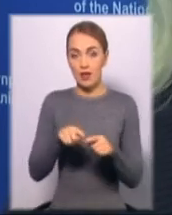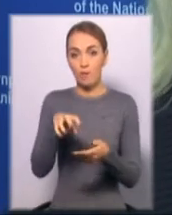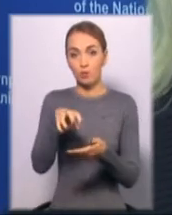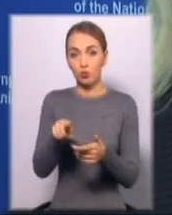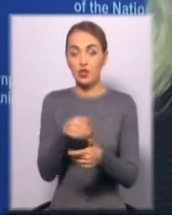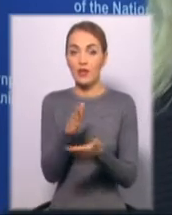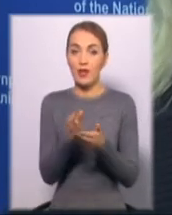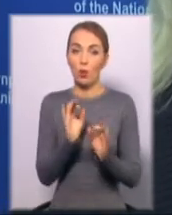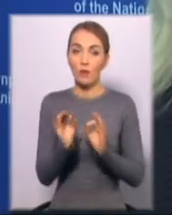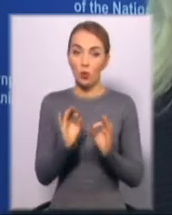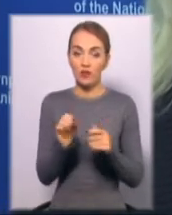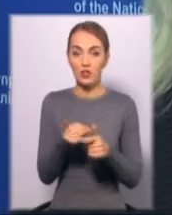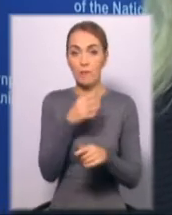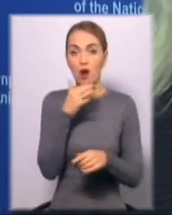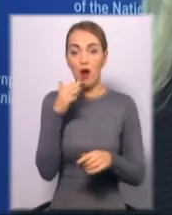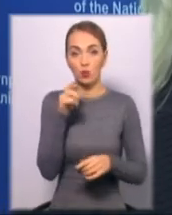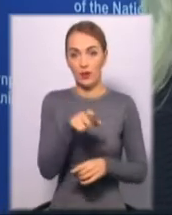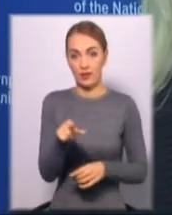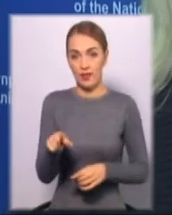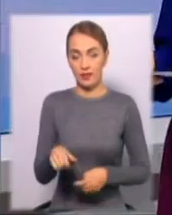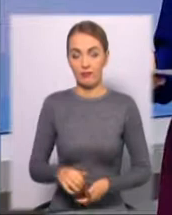він рекомендований, чи багато в нього клієнтів.